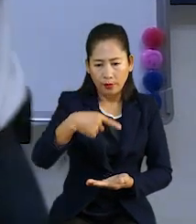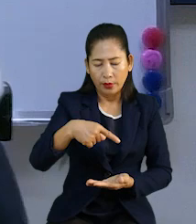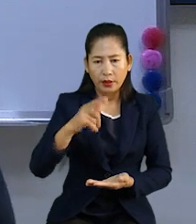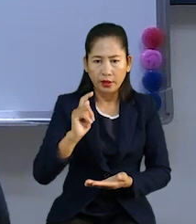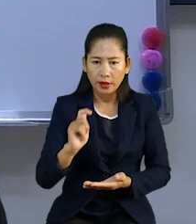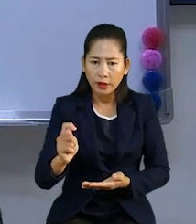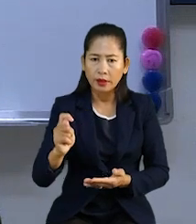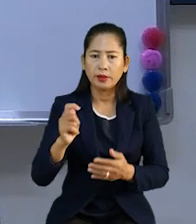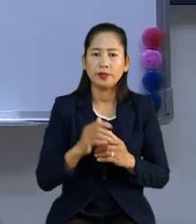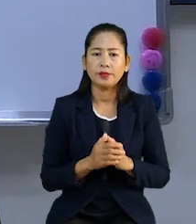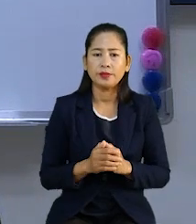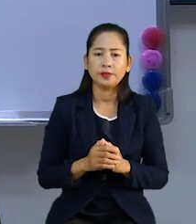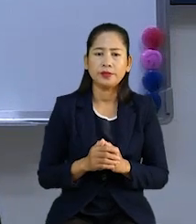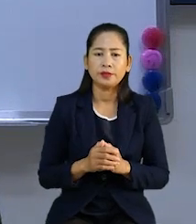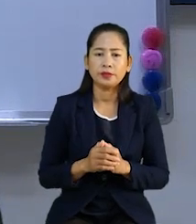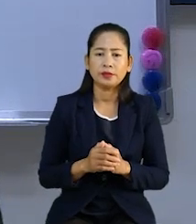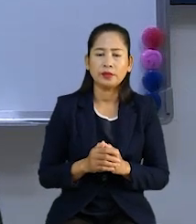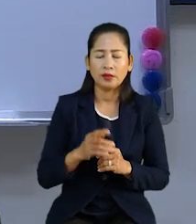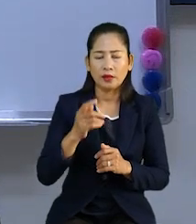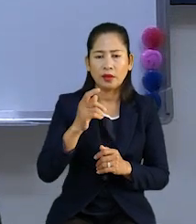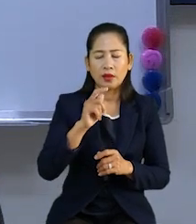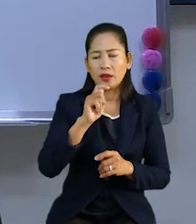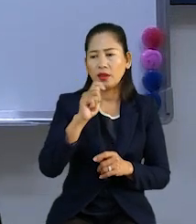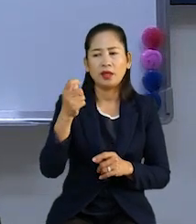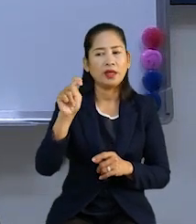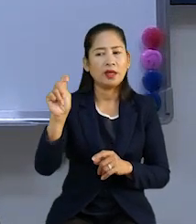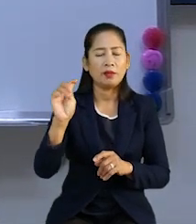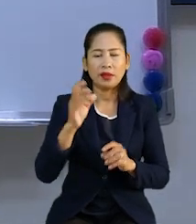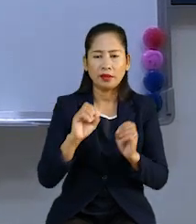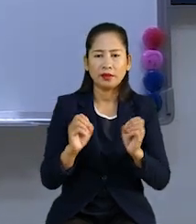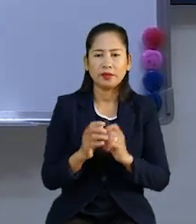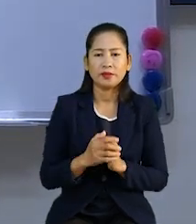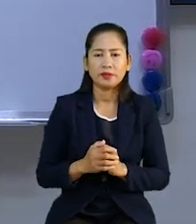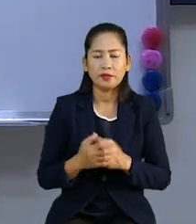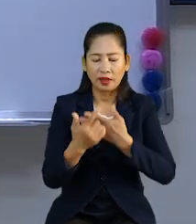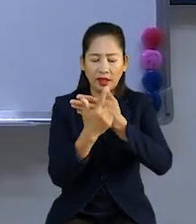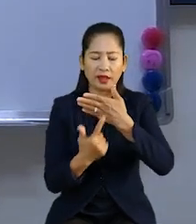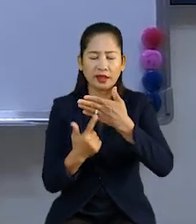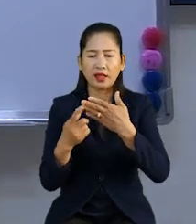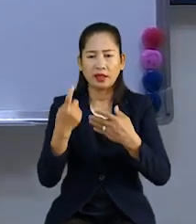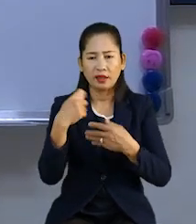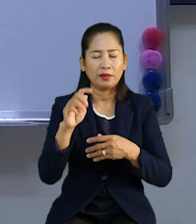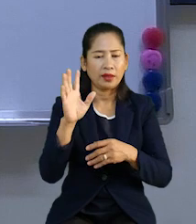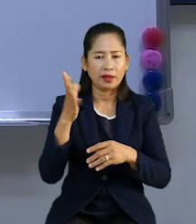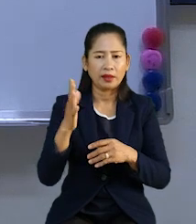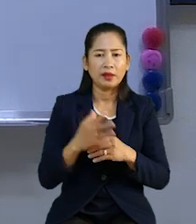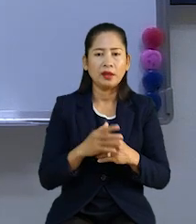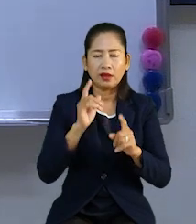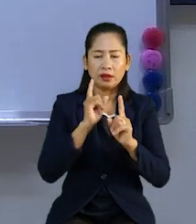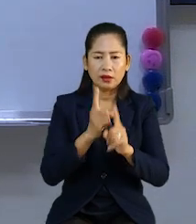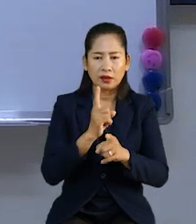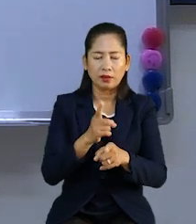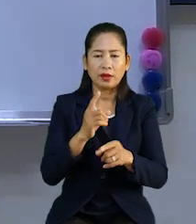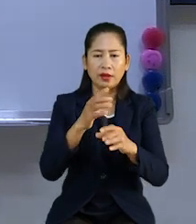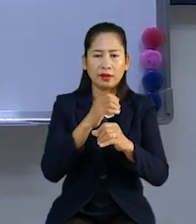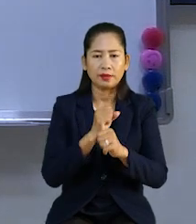chẳng nơi của mà vị thí ní dương mà chăm đầy cái ta của bạn đây ná ok chẳng dương ảnh cho lại thả